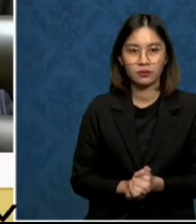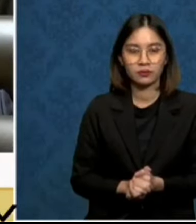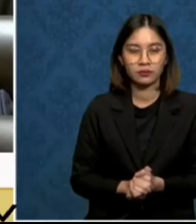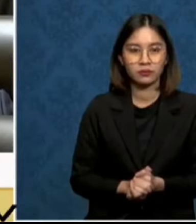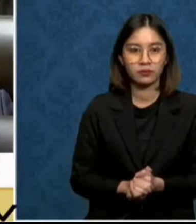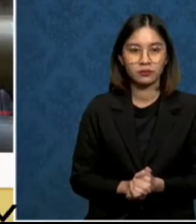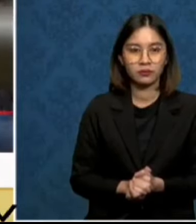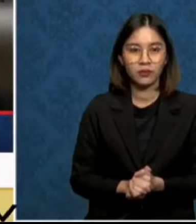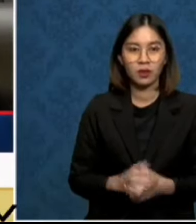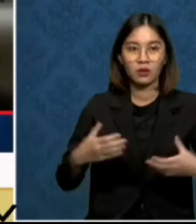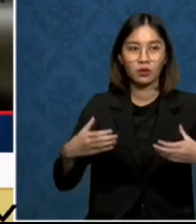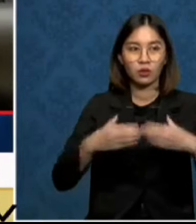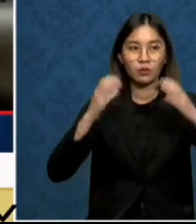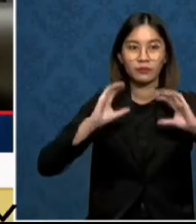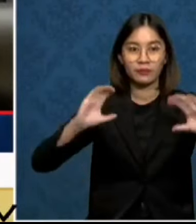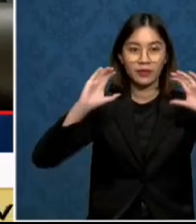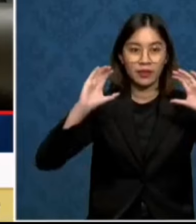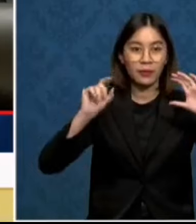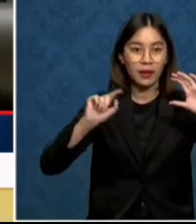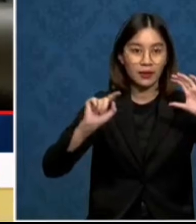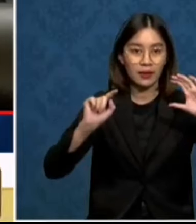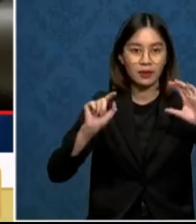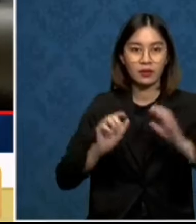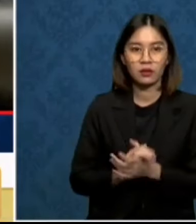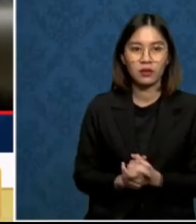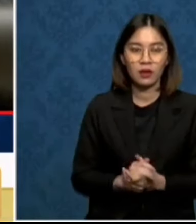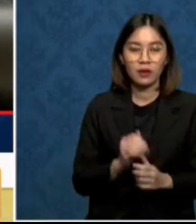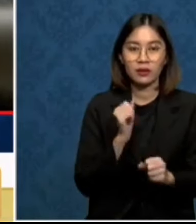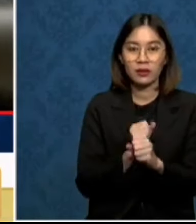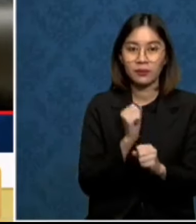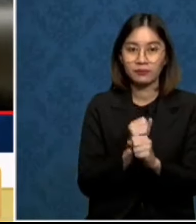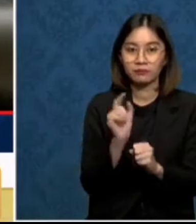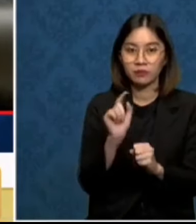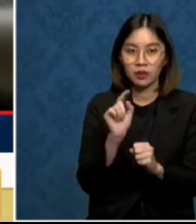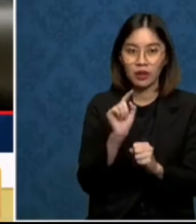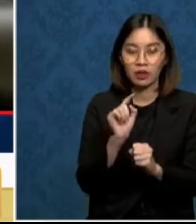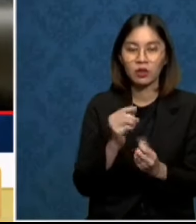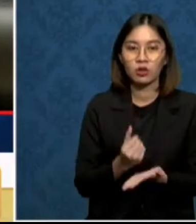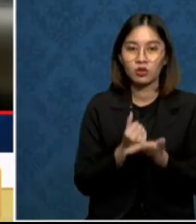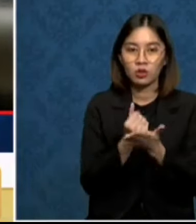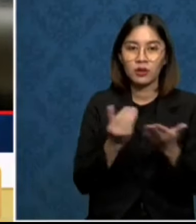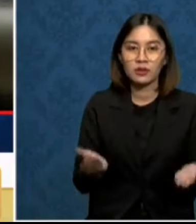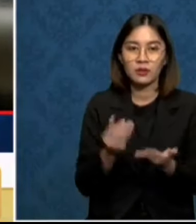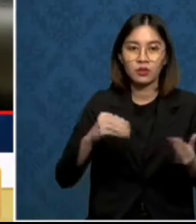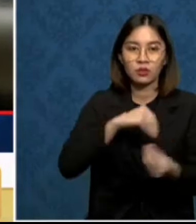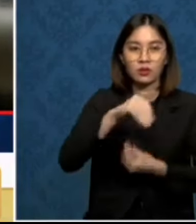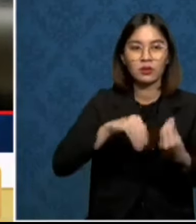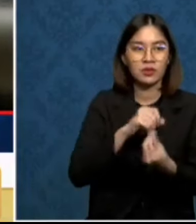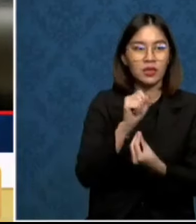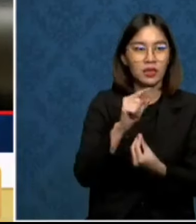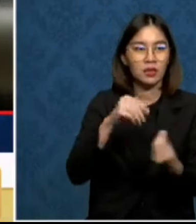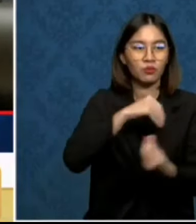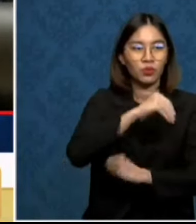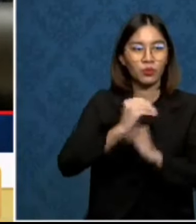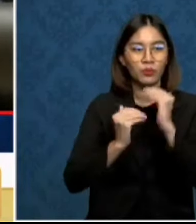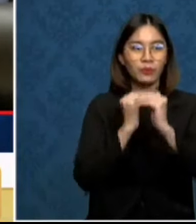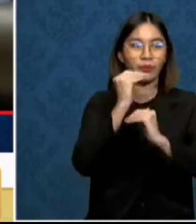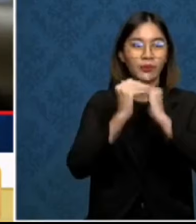เสียรัฐบาลที่บอกว่าจะทำให้เศรษฐกิจหมุน